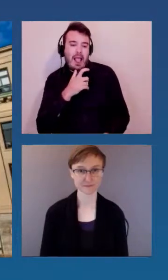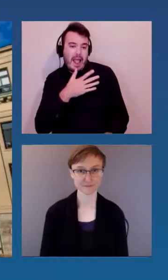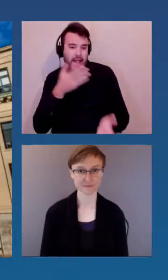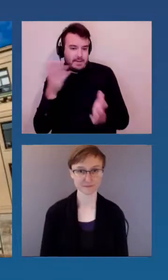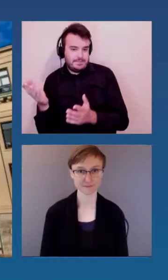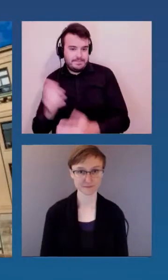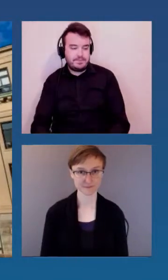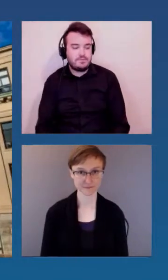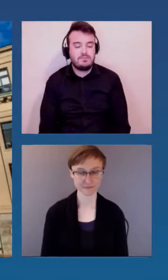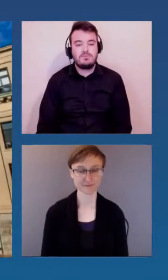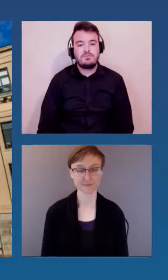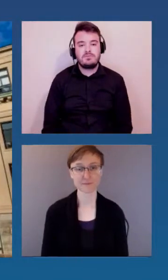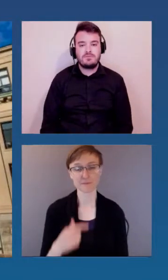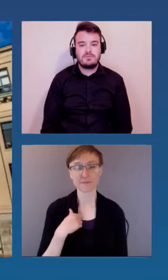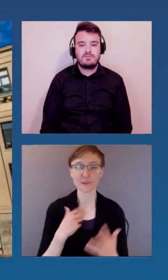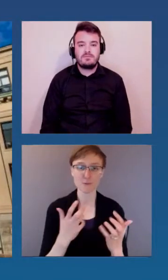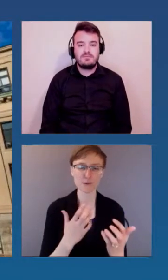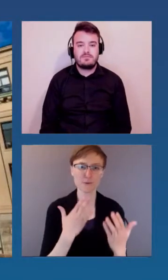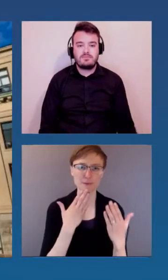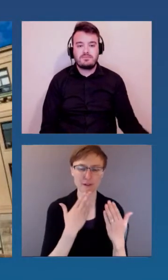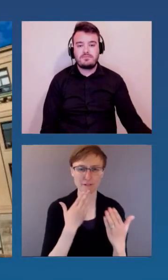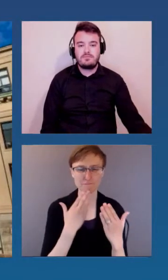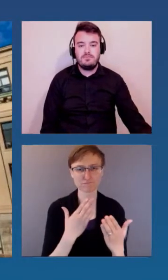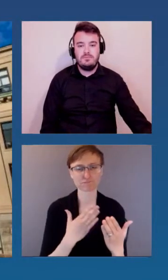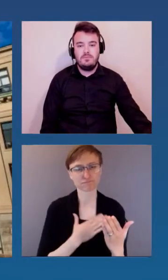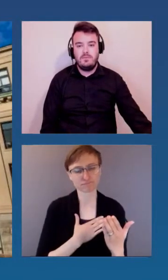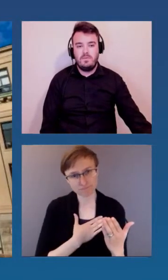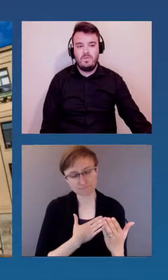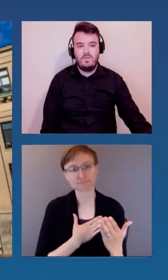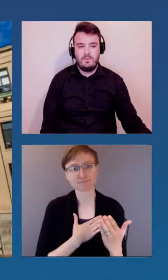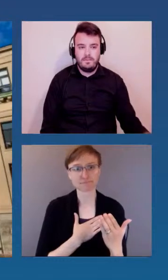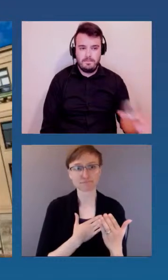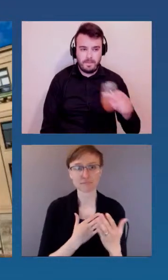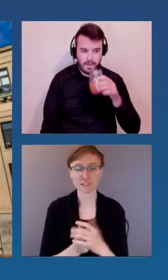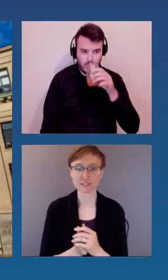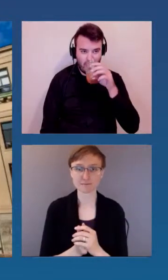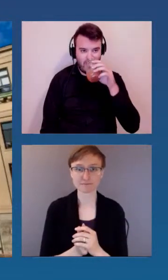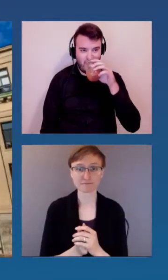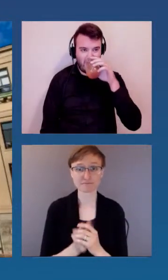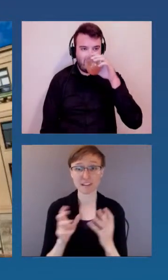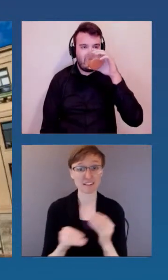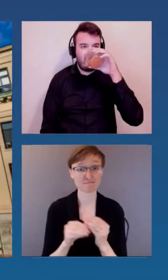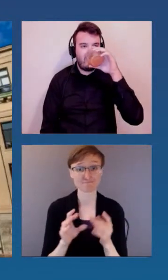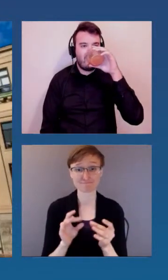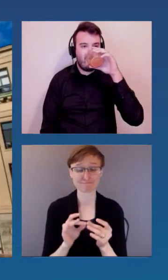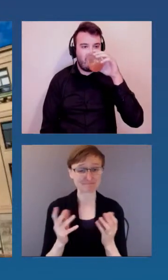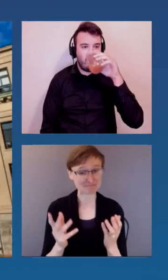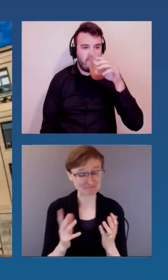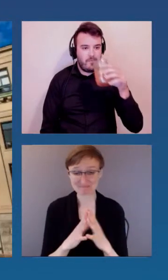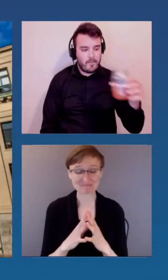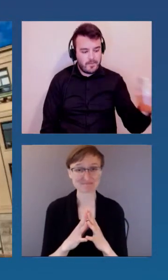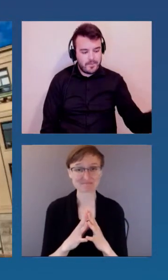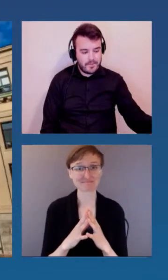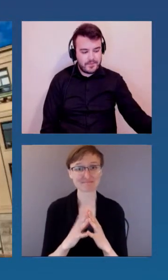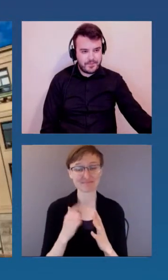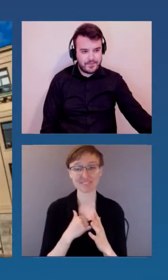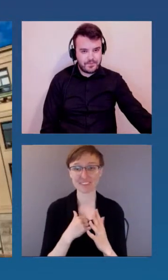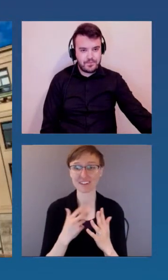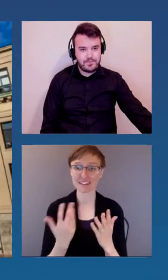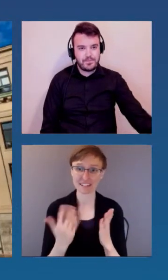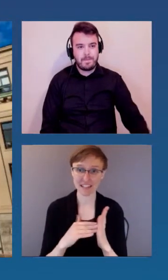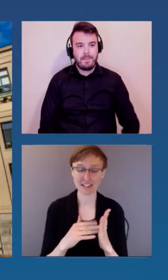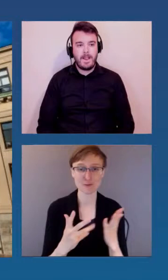réjouis. J'en profite pour saluer le président du syndicat des étudiants à l'Université d'Ottawa, Babacar. Good to see you.